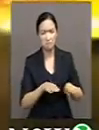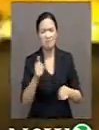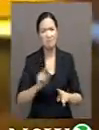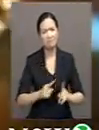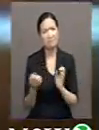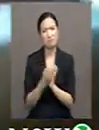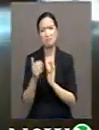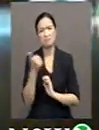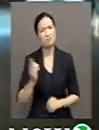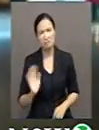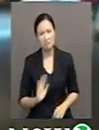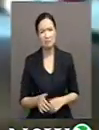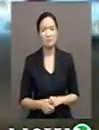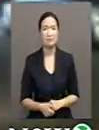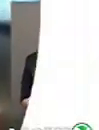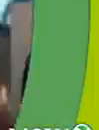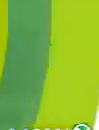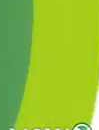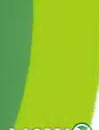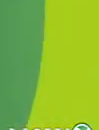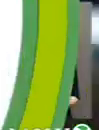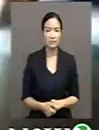ร้อนละกันค่ะลองฟังเสียงดูค่ะ